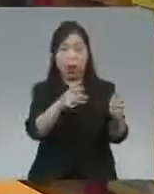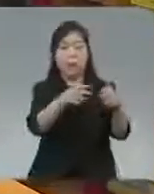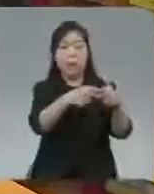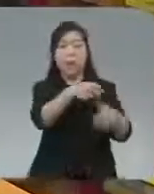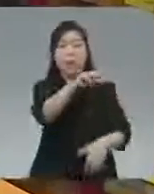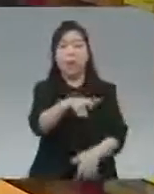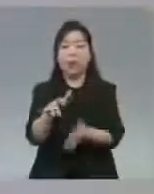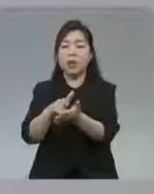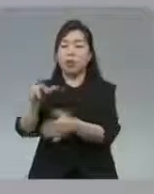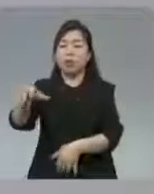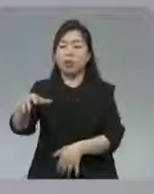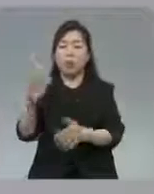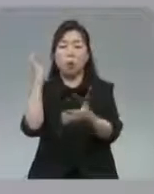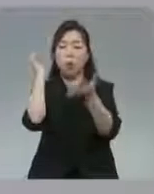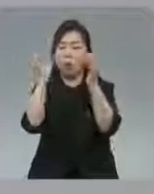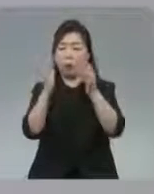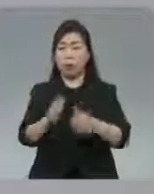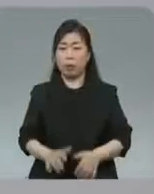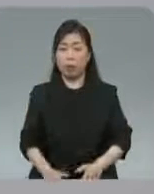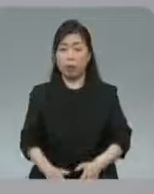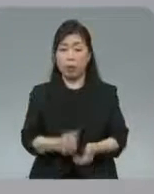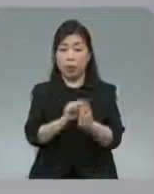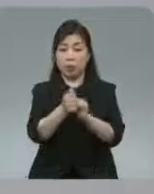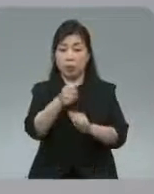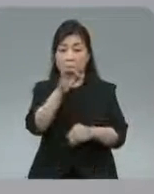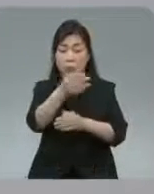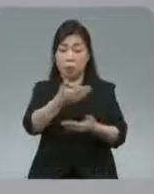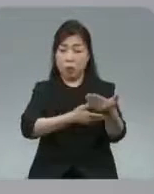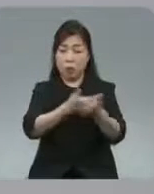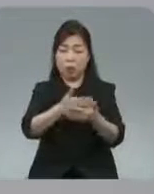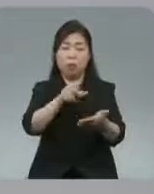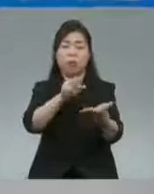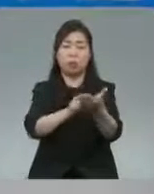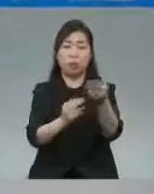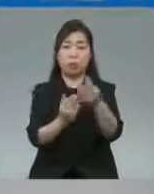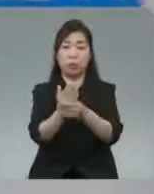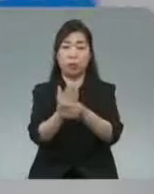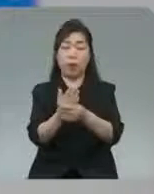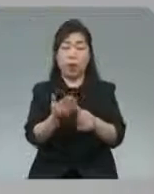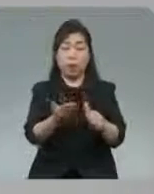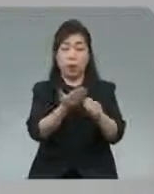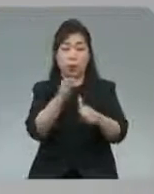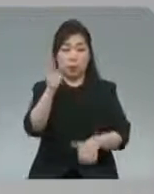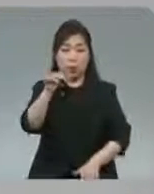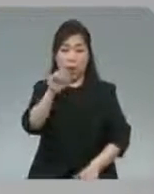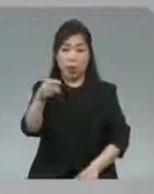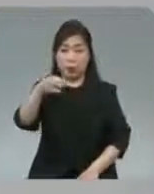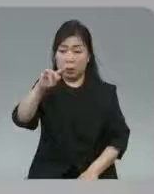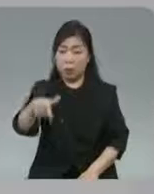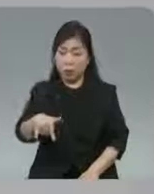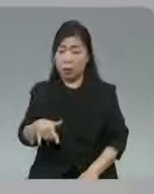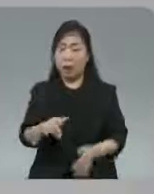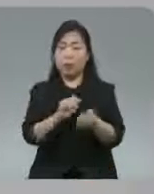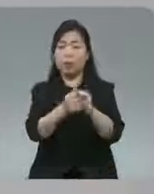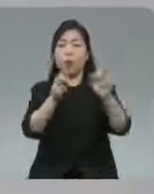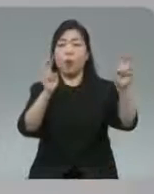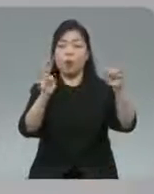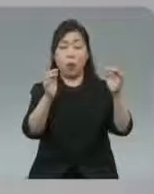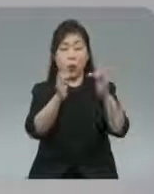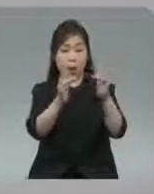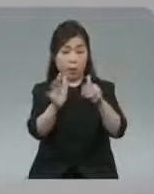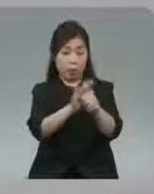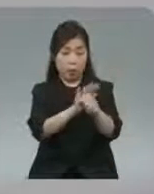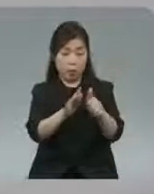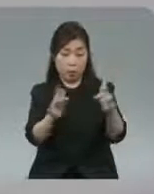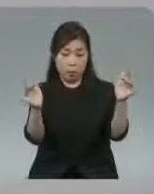seorang pemilik restoran diseoul mengatakan bahwa para tamu mengatakan kode.qr tidak dapat berfungsi ia mengatakan bahwa saat